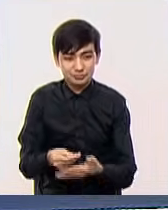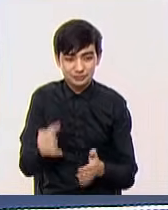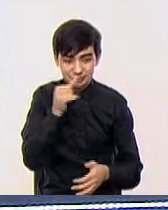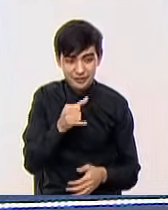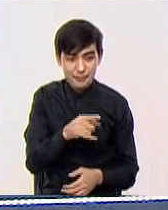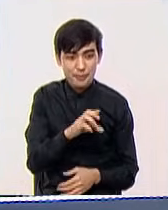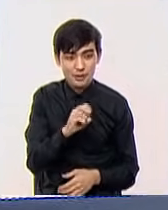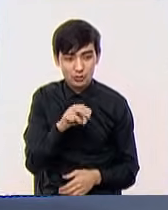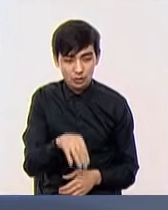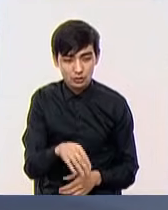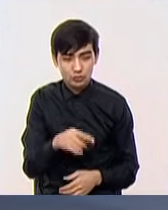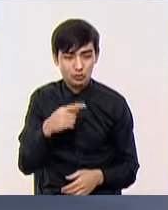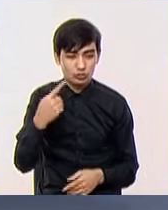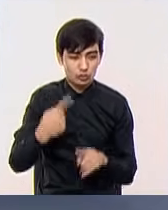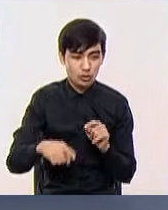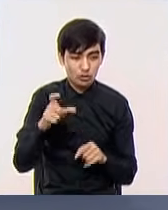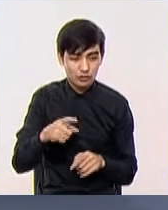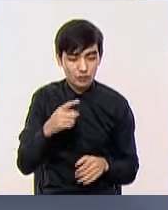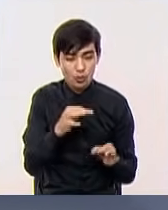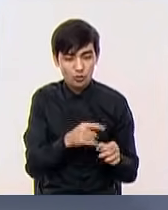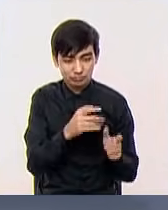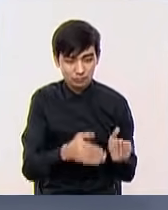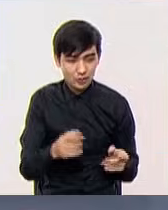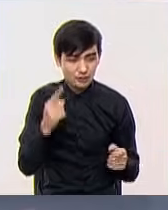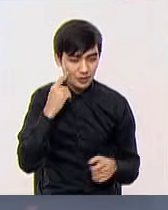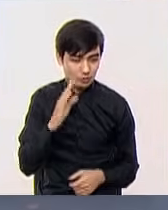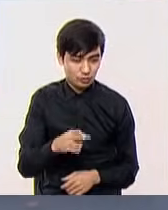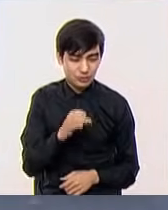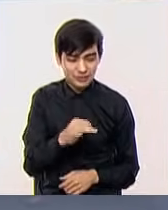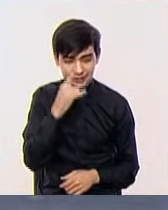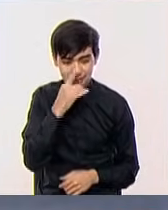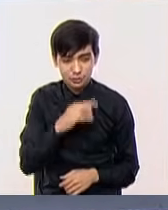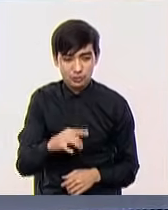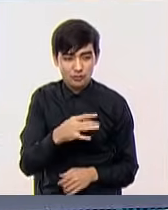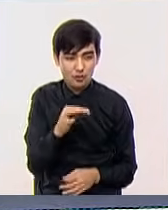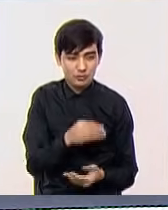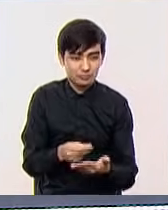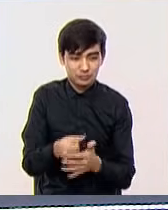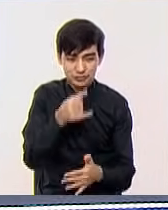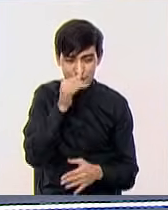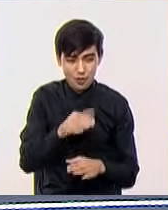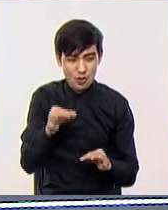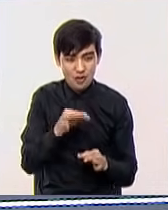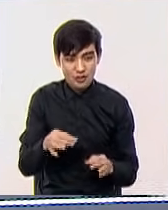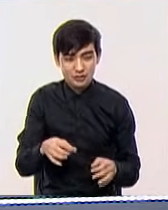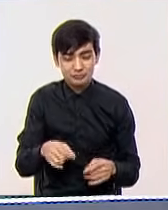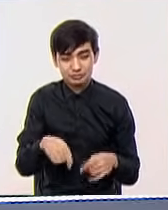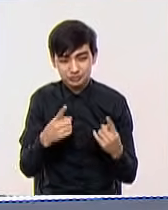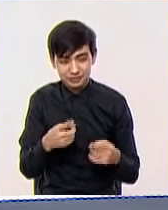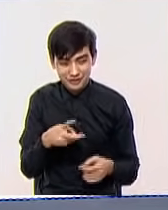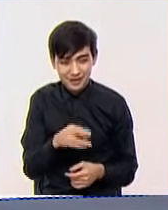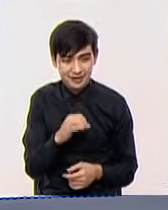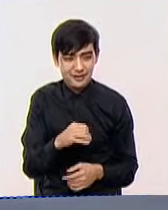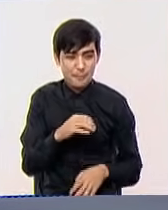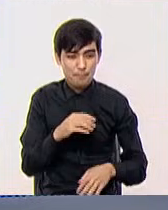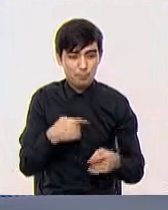банкрот болғанын өзге де азаматтар біле алады. Қазақстан Республикасы азаматтарының төлем қабілеттілігін қалпына келтіру және